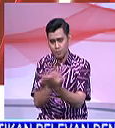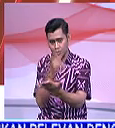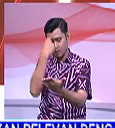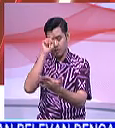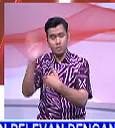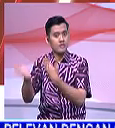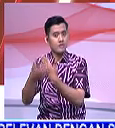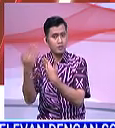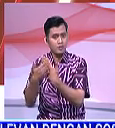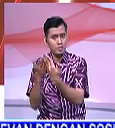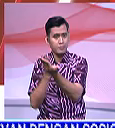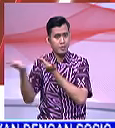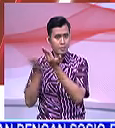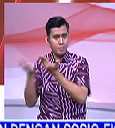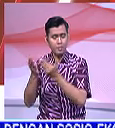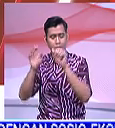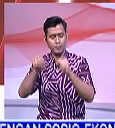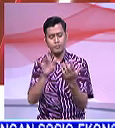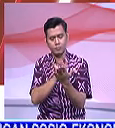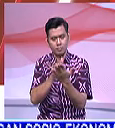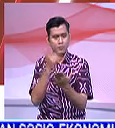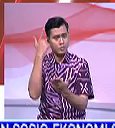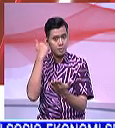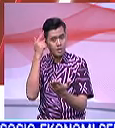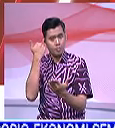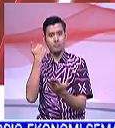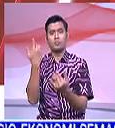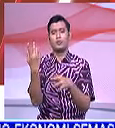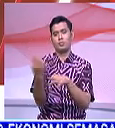mengakses kandungan digital dan Maklumat dalam talian